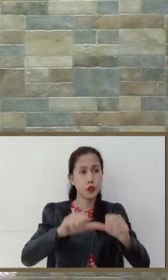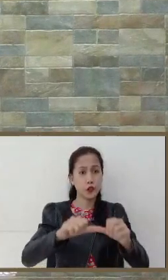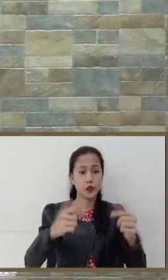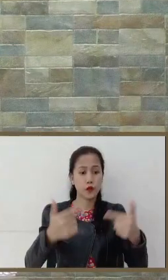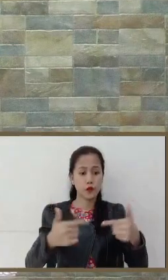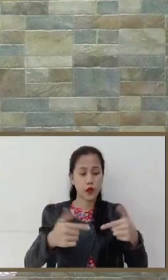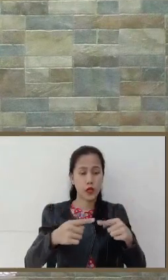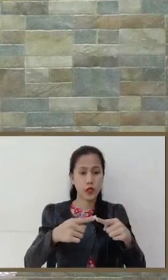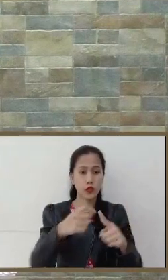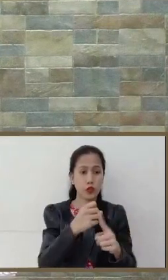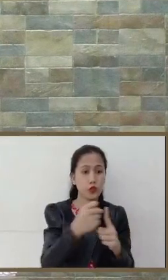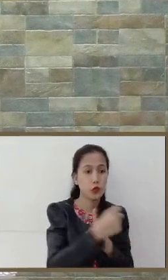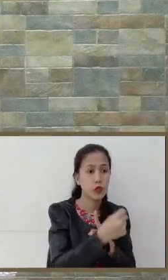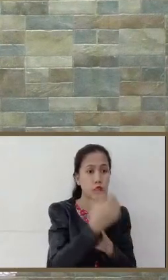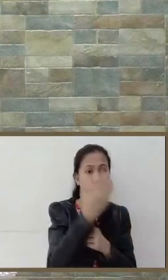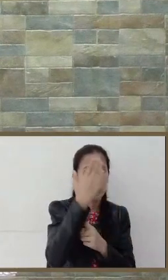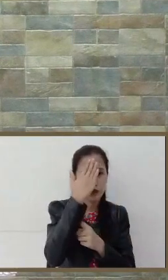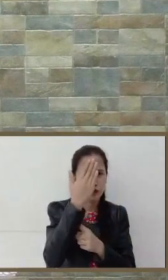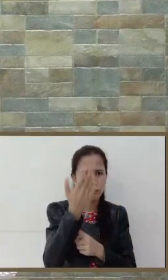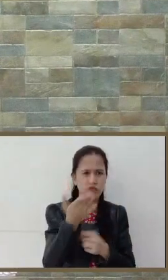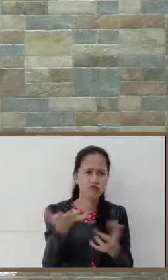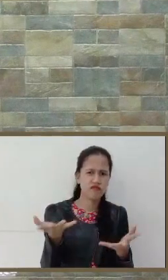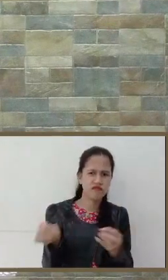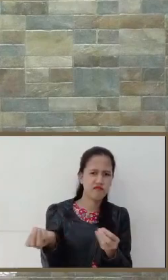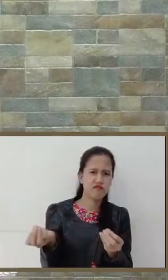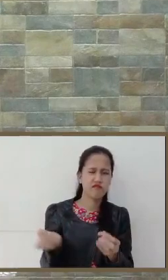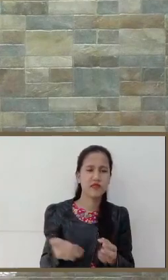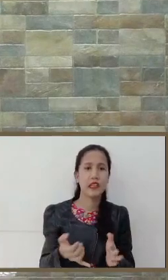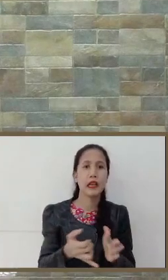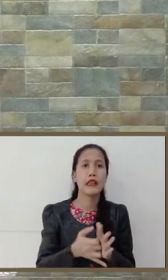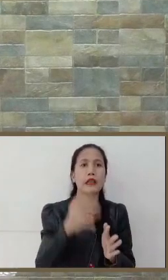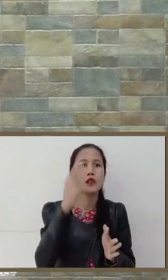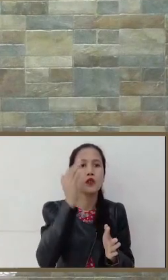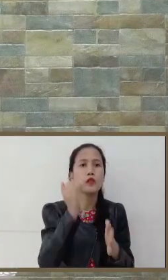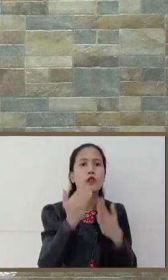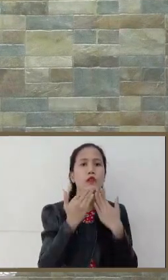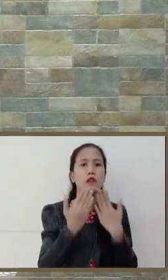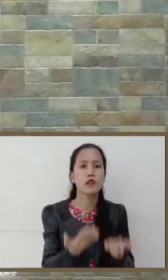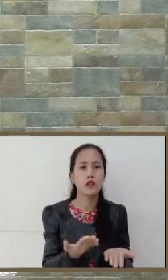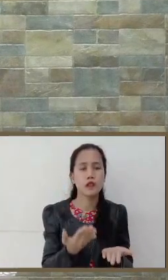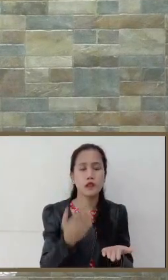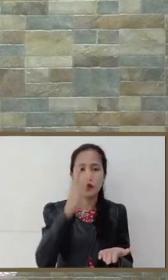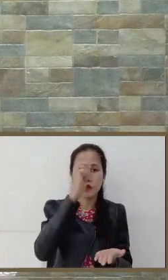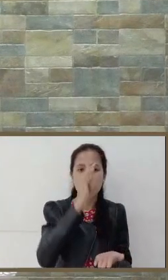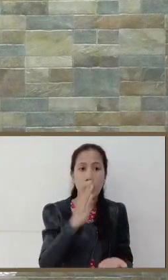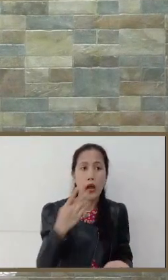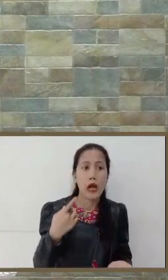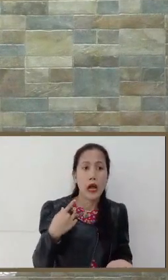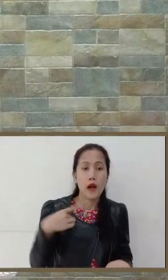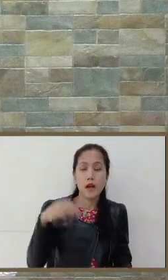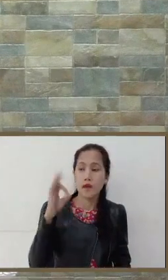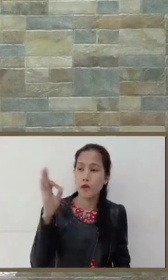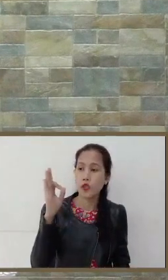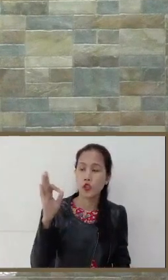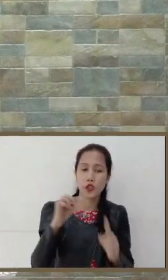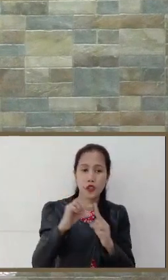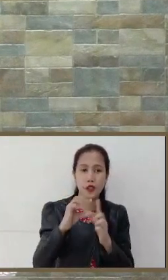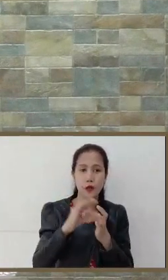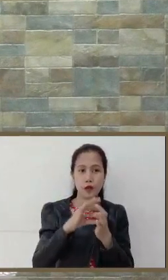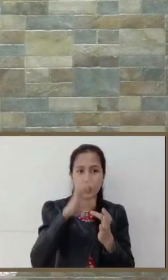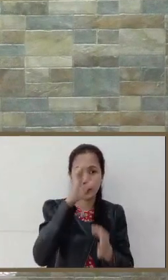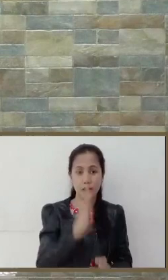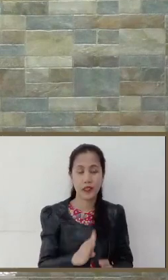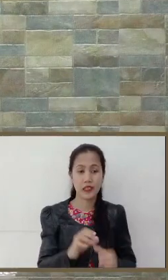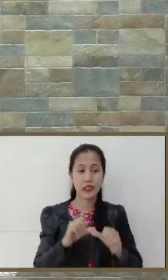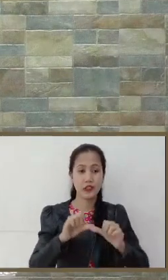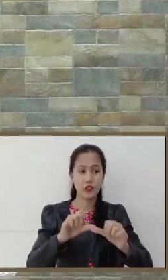natin na hindi naman dapat tayo doon. Kaya mga kapatid, salamat sa Panginoon, merong salita ng Diyos, merong paghahayag ng salita ng Diyos sa patuloy po na